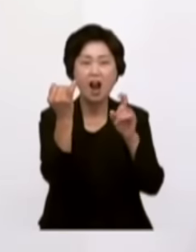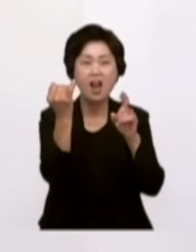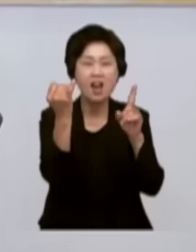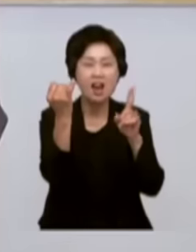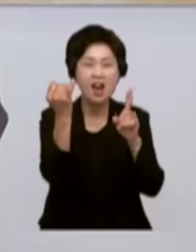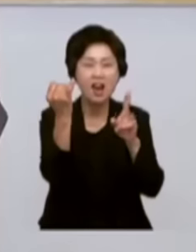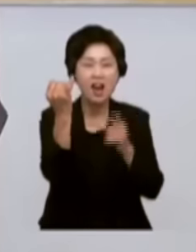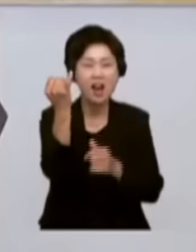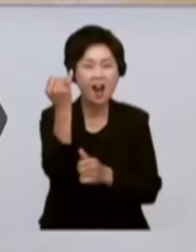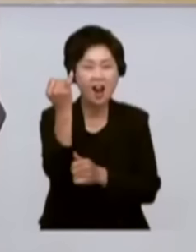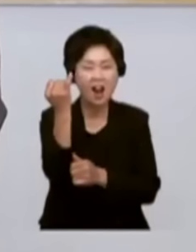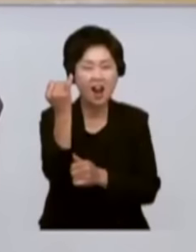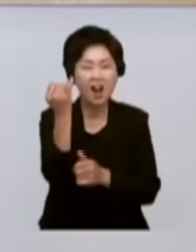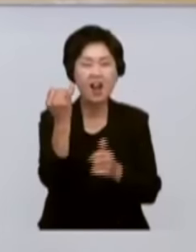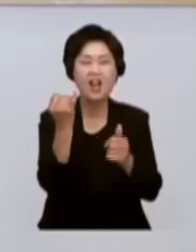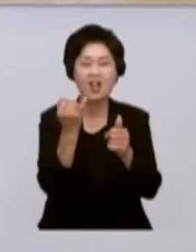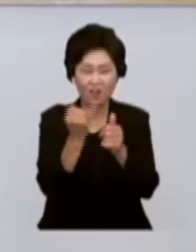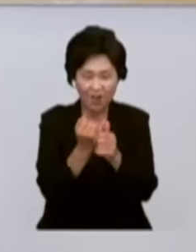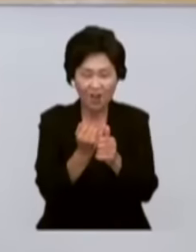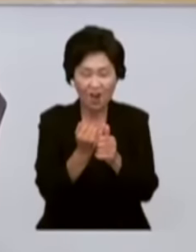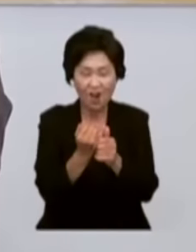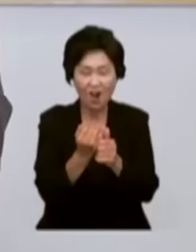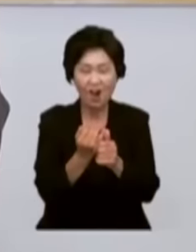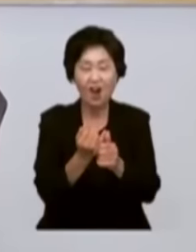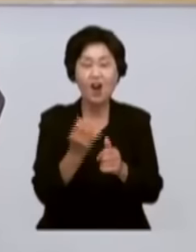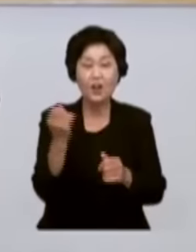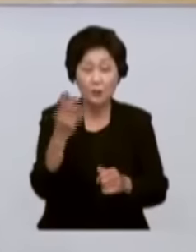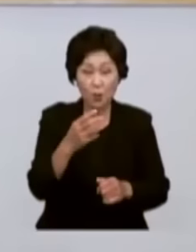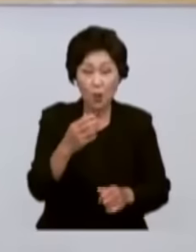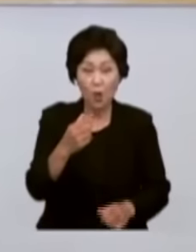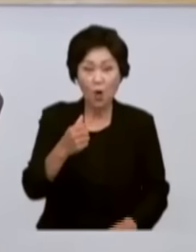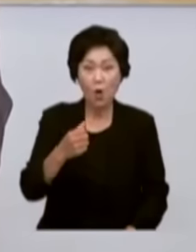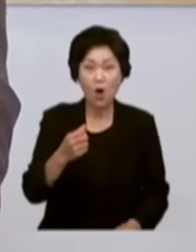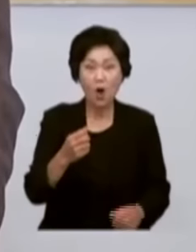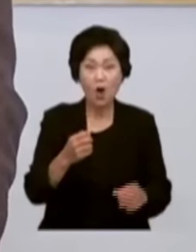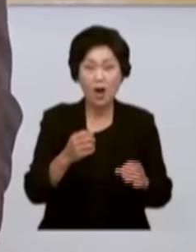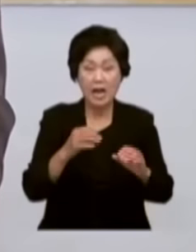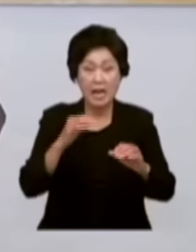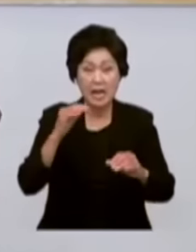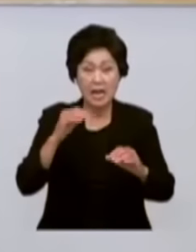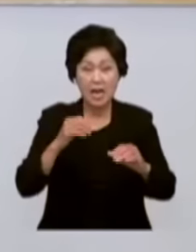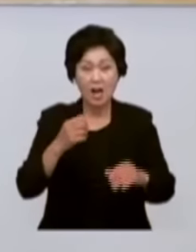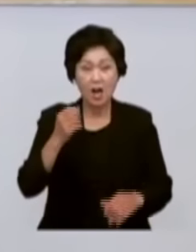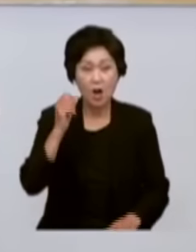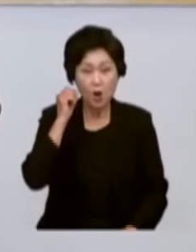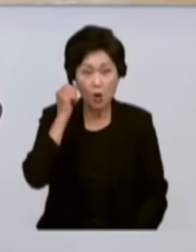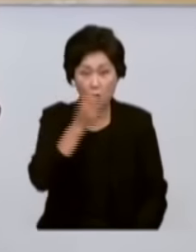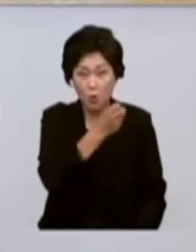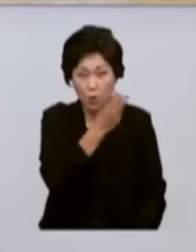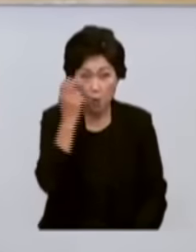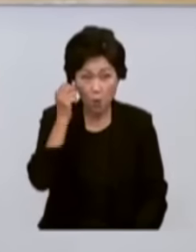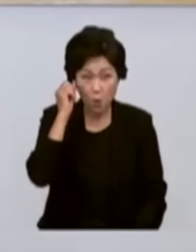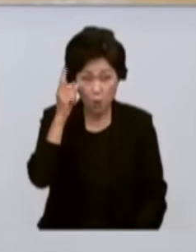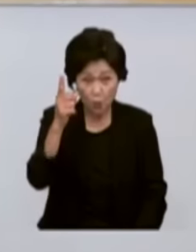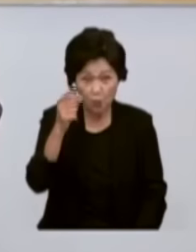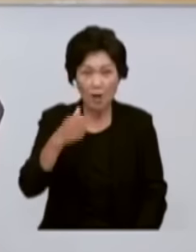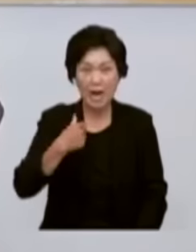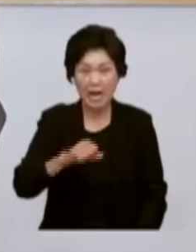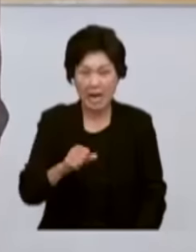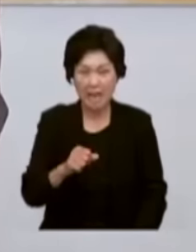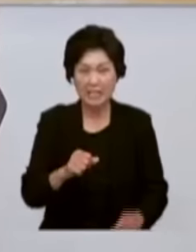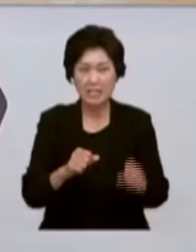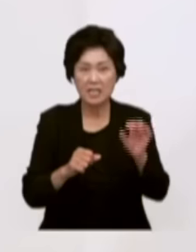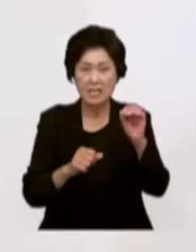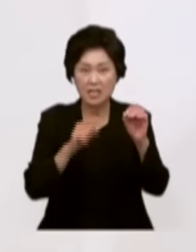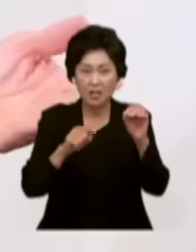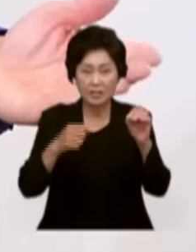있어요. 대한민국 상위 네. 0.3% 아내들은 똑똑한 영재 아들. 맞죠. 맞아요. 예. 예.